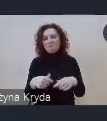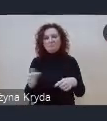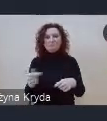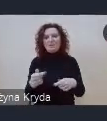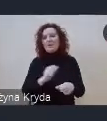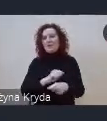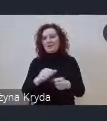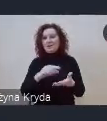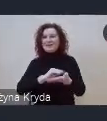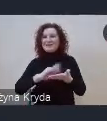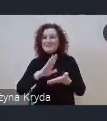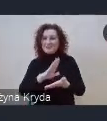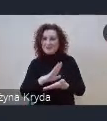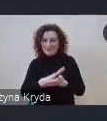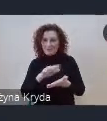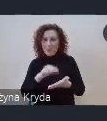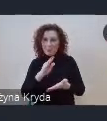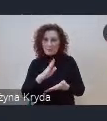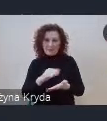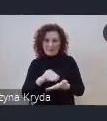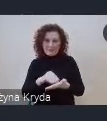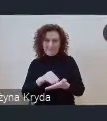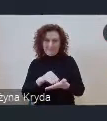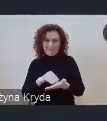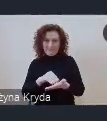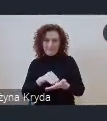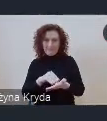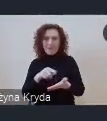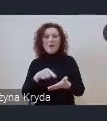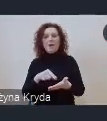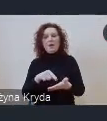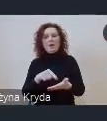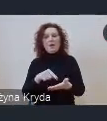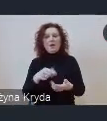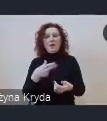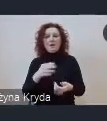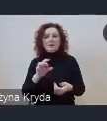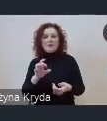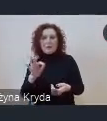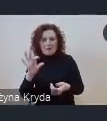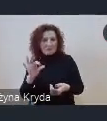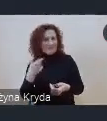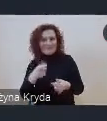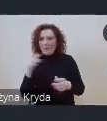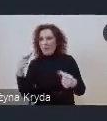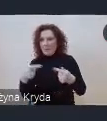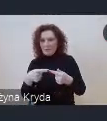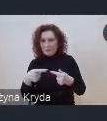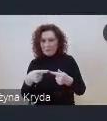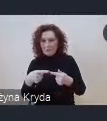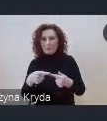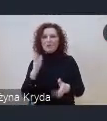musicie o tym pamiętać będę to powtarzał ustawa na wprost nie dotyczy osób ustawa na wprost obowiązuje jednostki